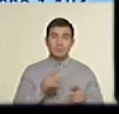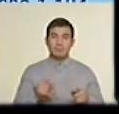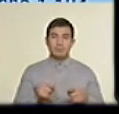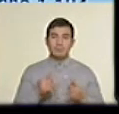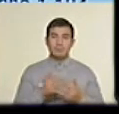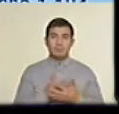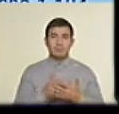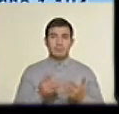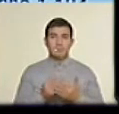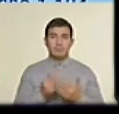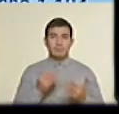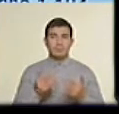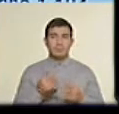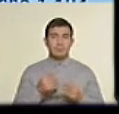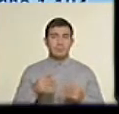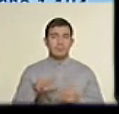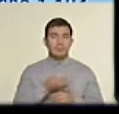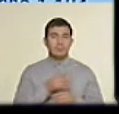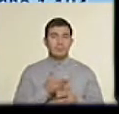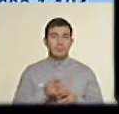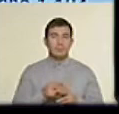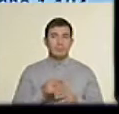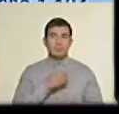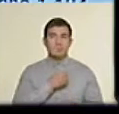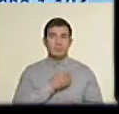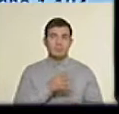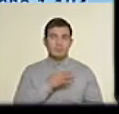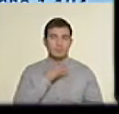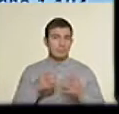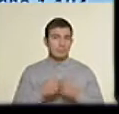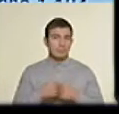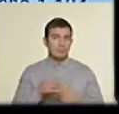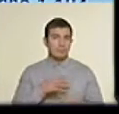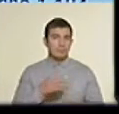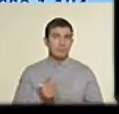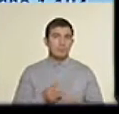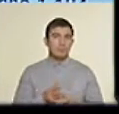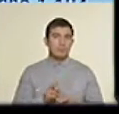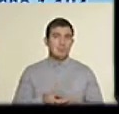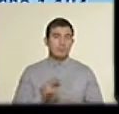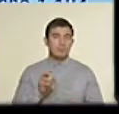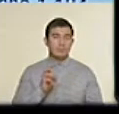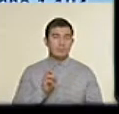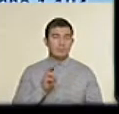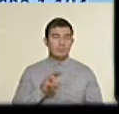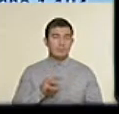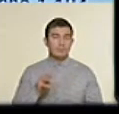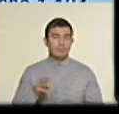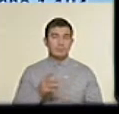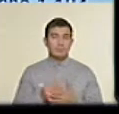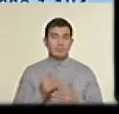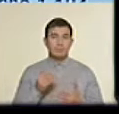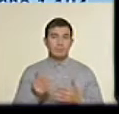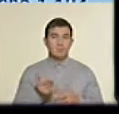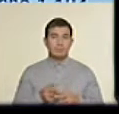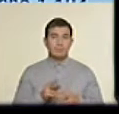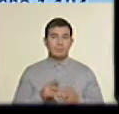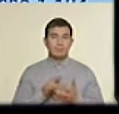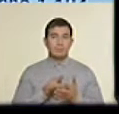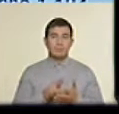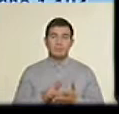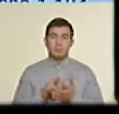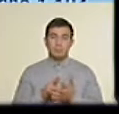ko'plab mamlakatlarning katta daromad manbayiga aylanib bormoqda. Birlashgan Millatlar Tashkilotining Jahon sayyohlik